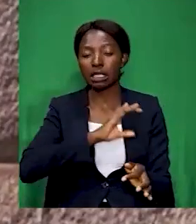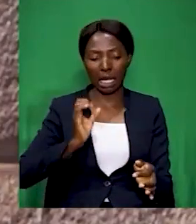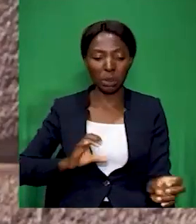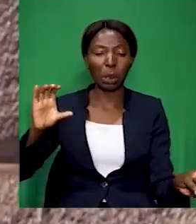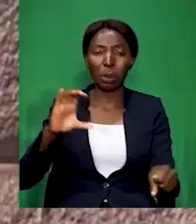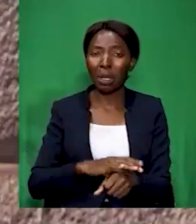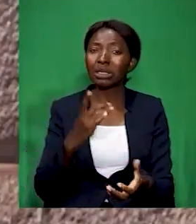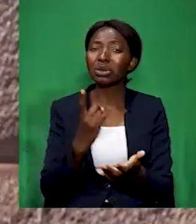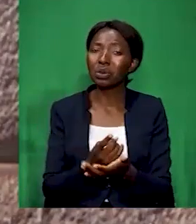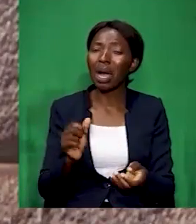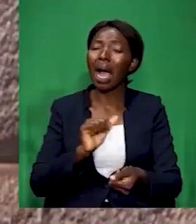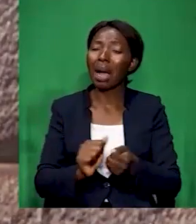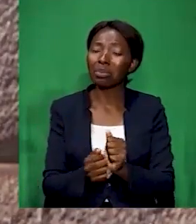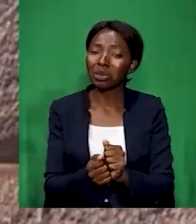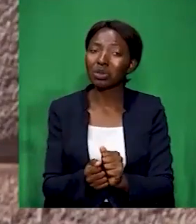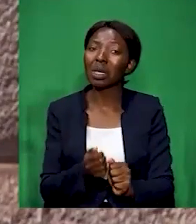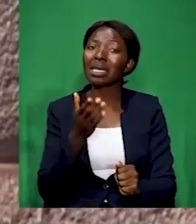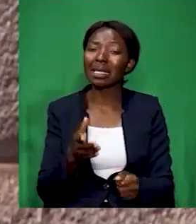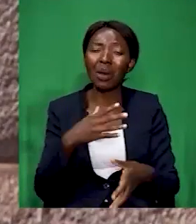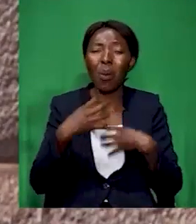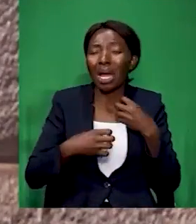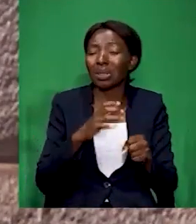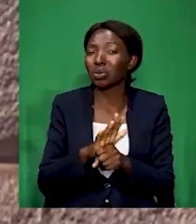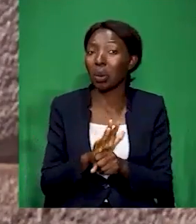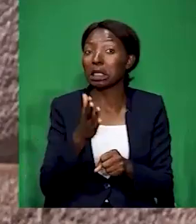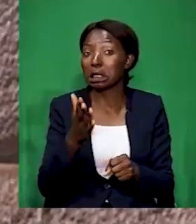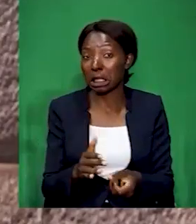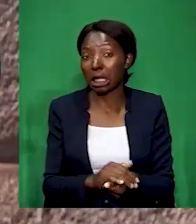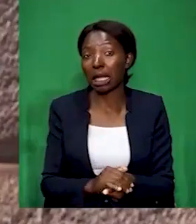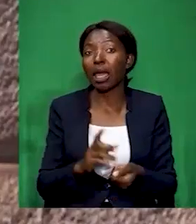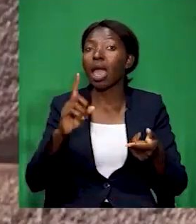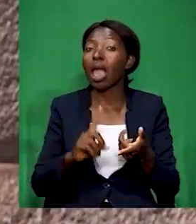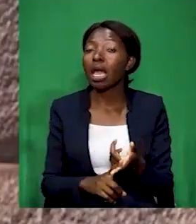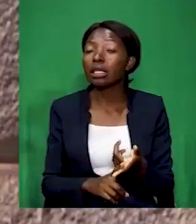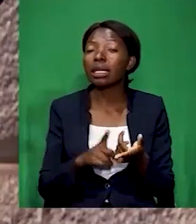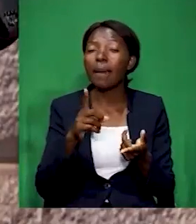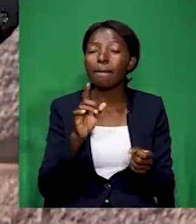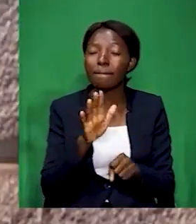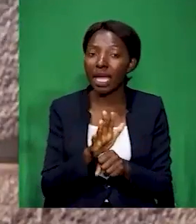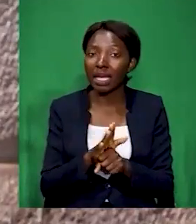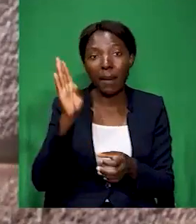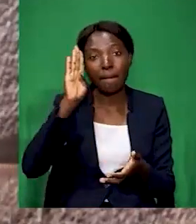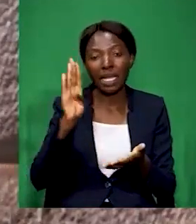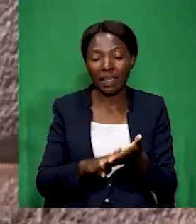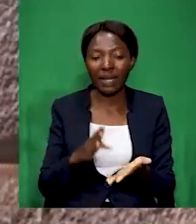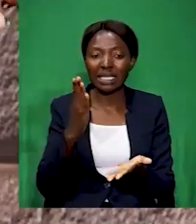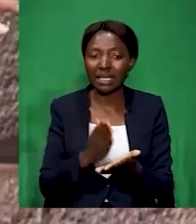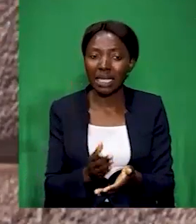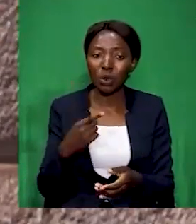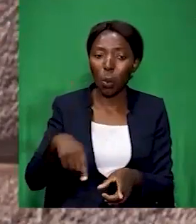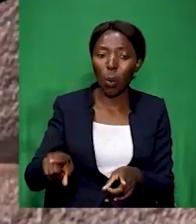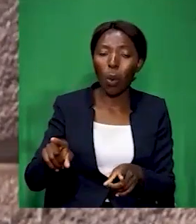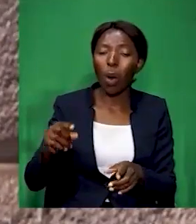kubatwa zvakaipa vachishungurudzwa nekumbunyikidzwa zvakakonzera kuti vatendi vatange